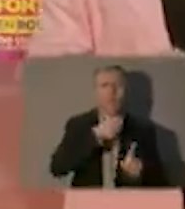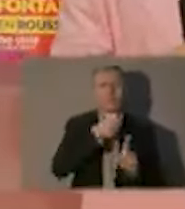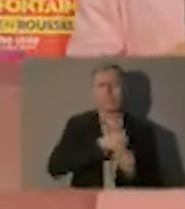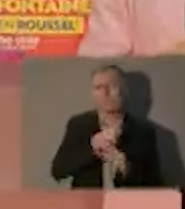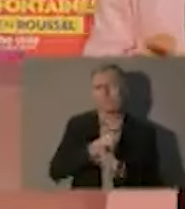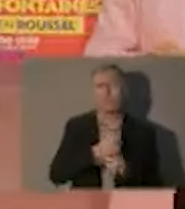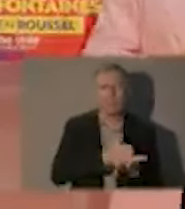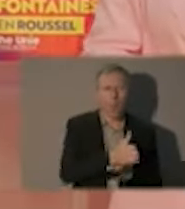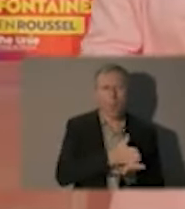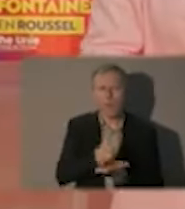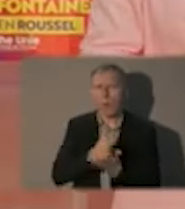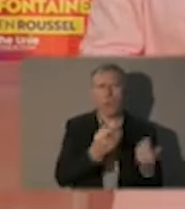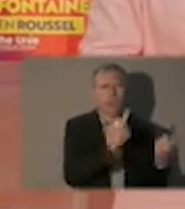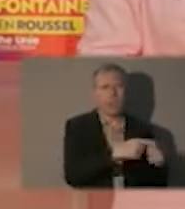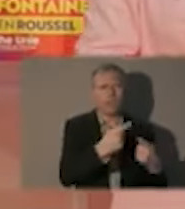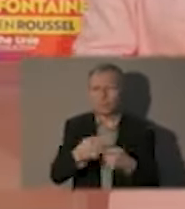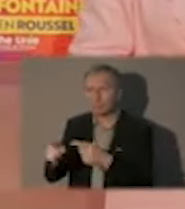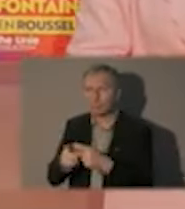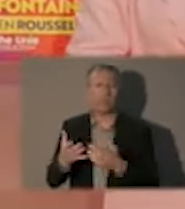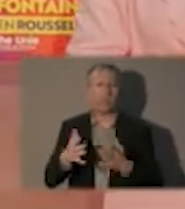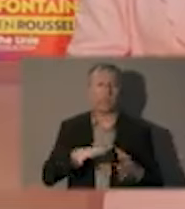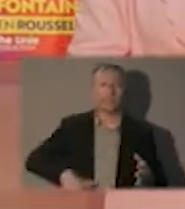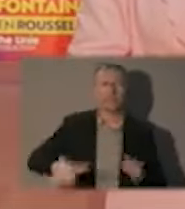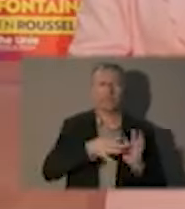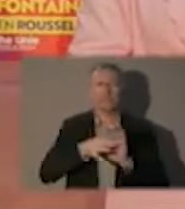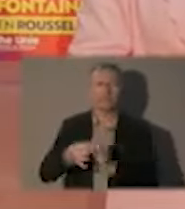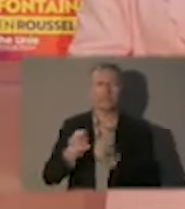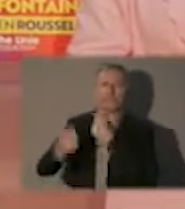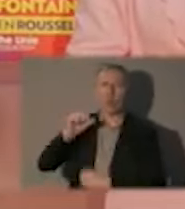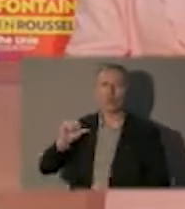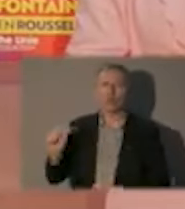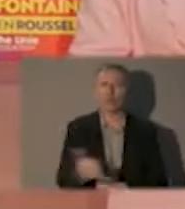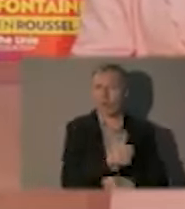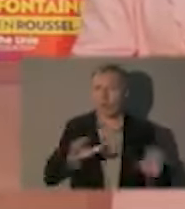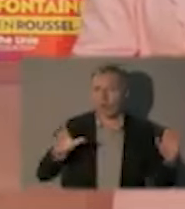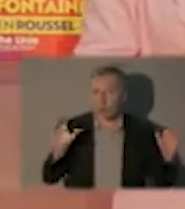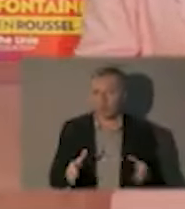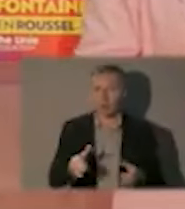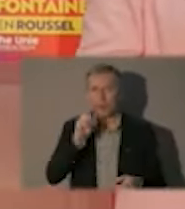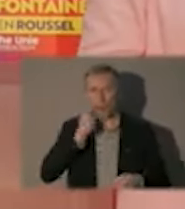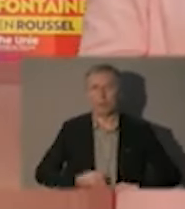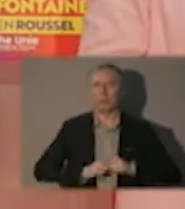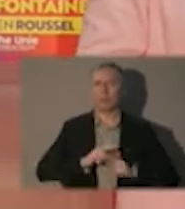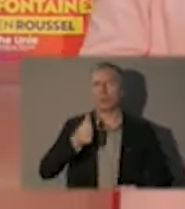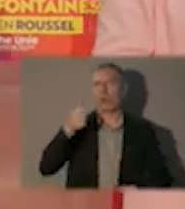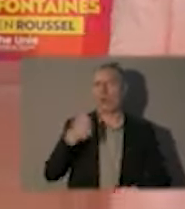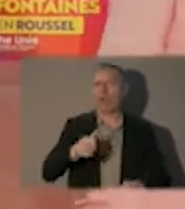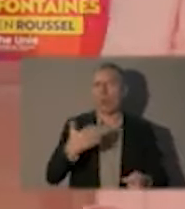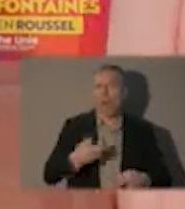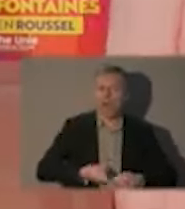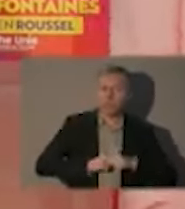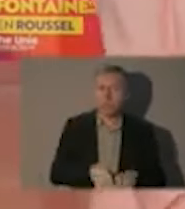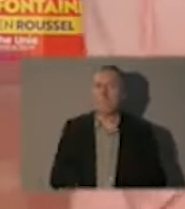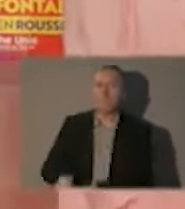différents, au-delà de nos histoires, à nous mettre ensemble parce que nous avons une conviction commune. Cette conviction